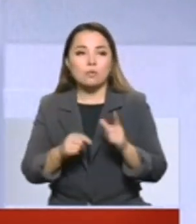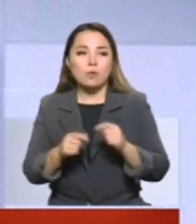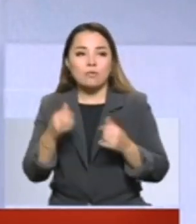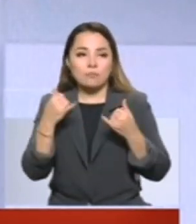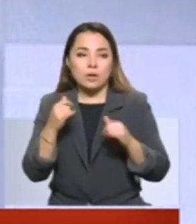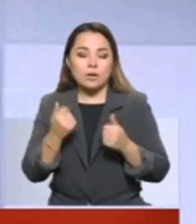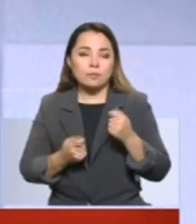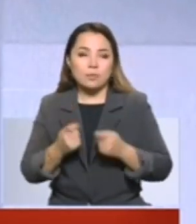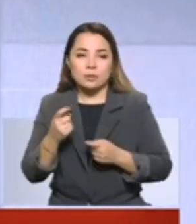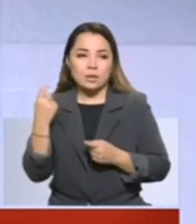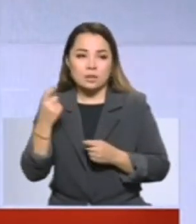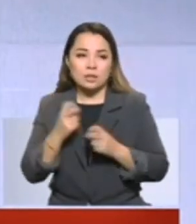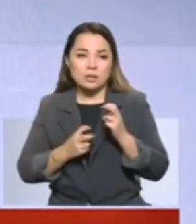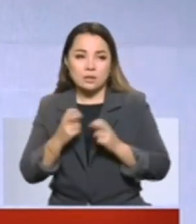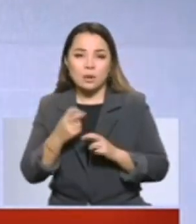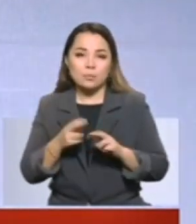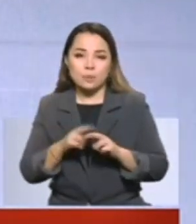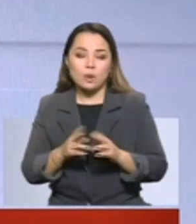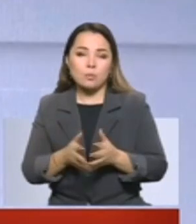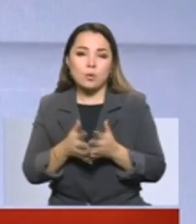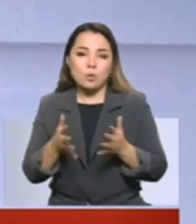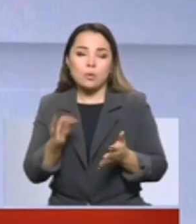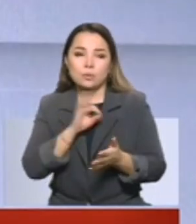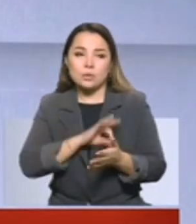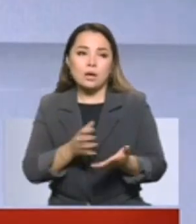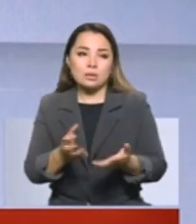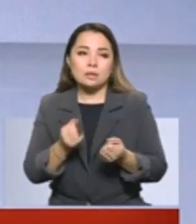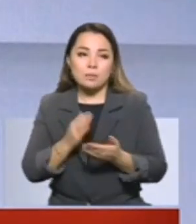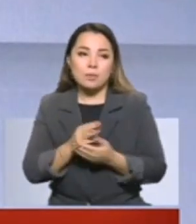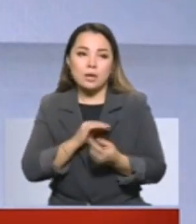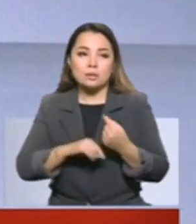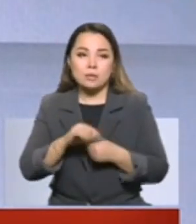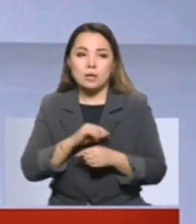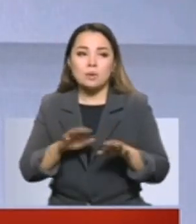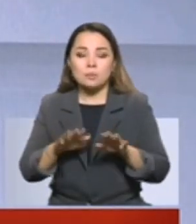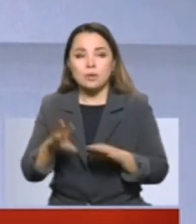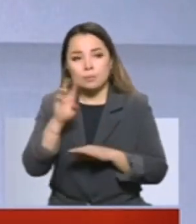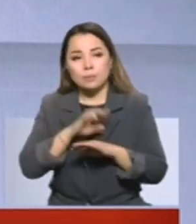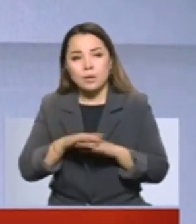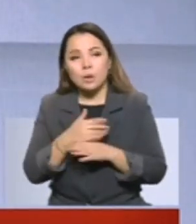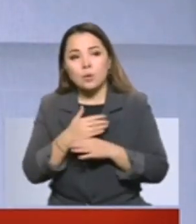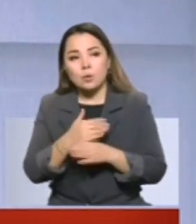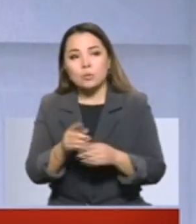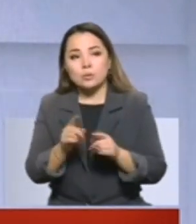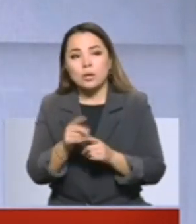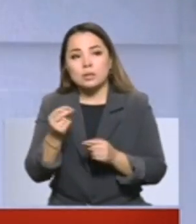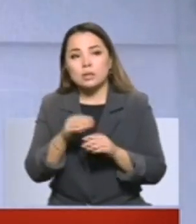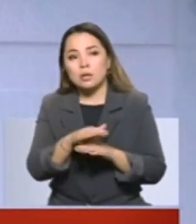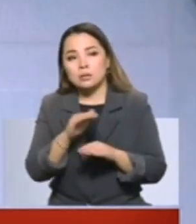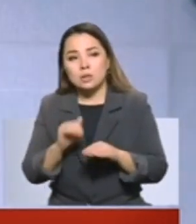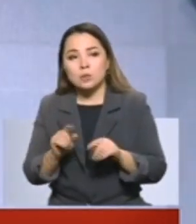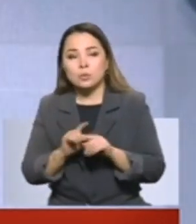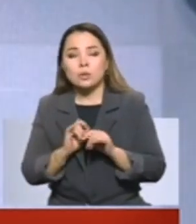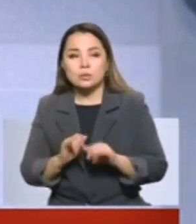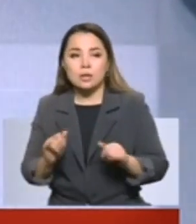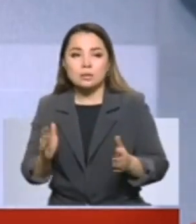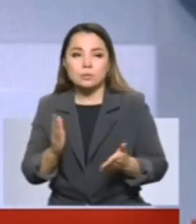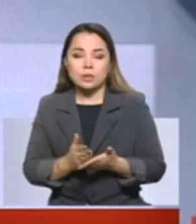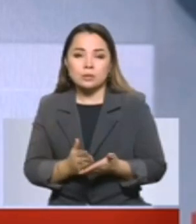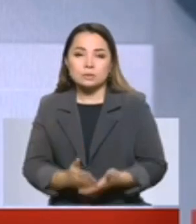шетелдік асыл тұқымды сиырлардан мол өнім ала бастады. Кәсіпорын мемлекеттің қолдауымен қаржылай көмек алып, өрісін кеңейтіп